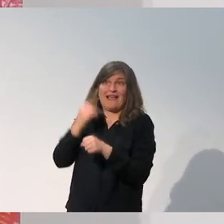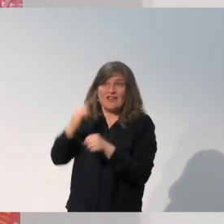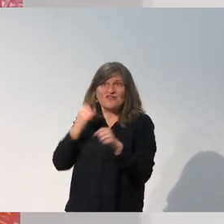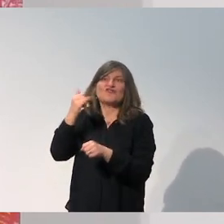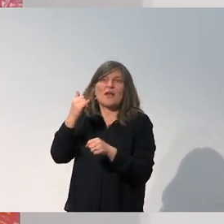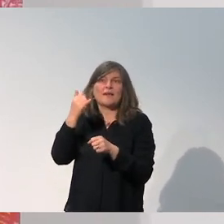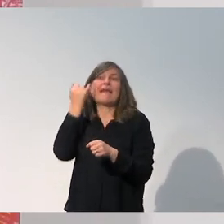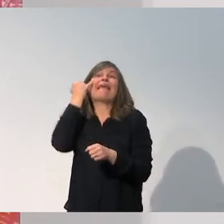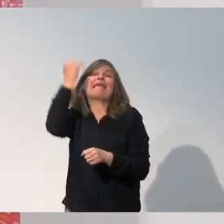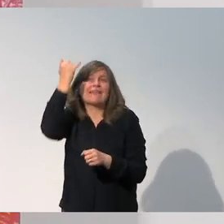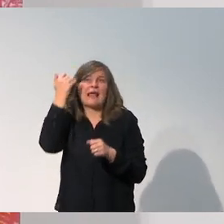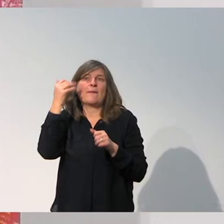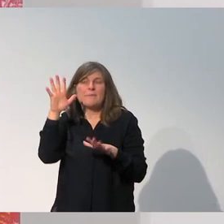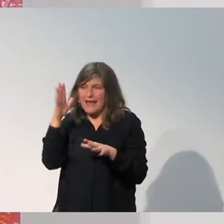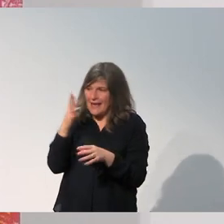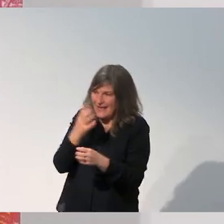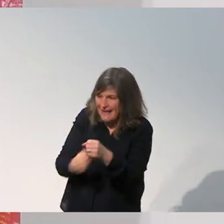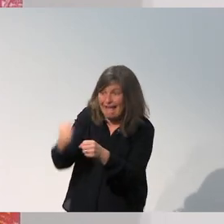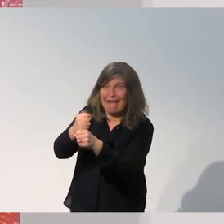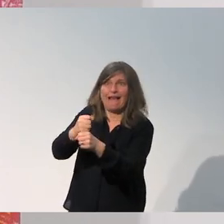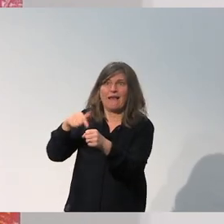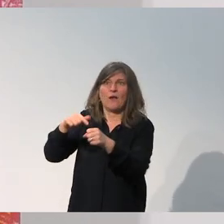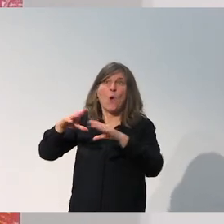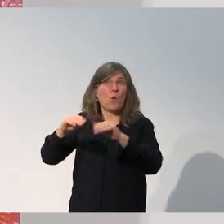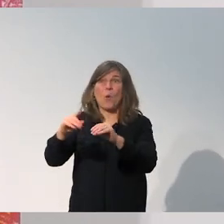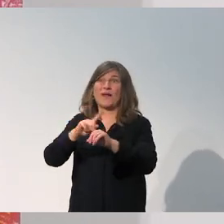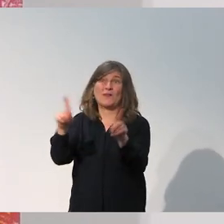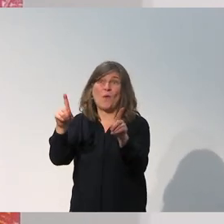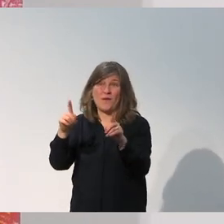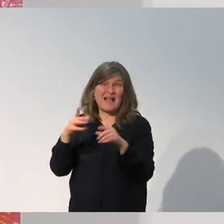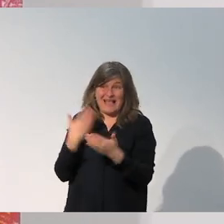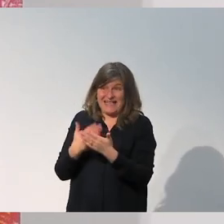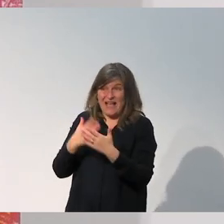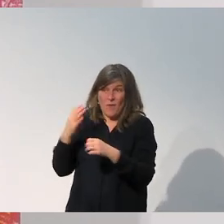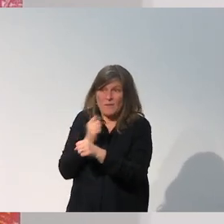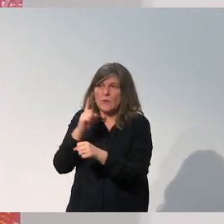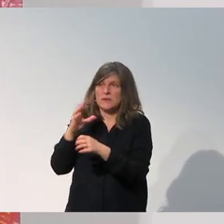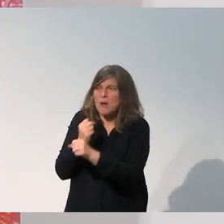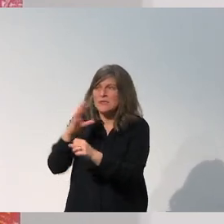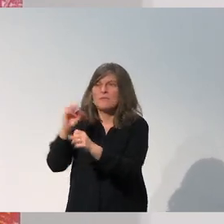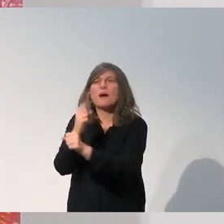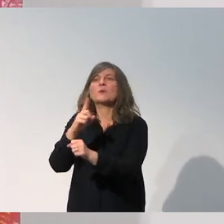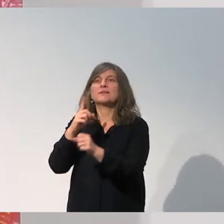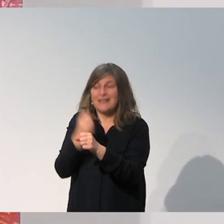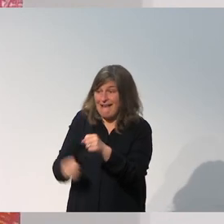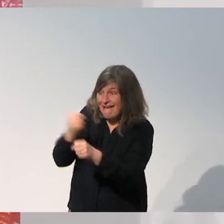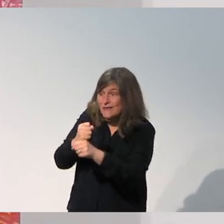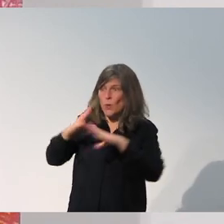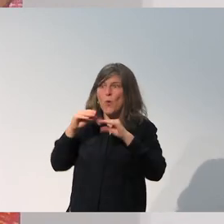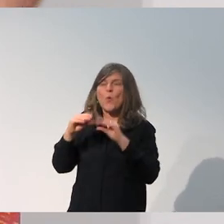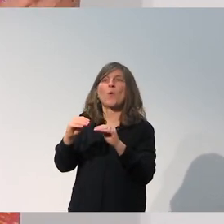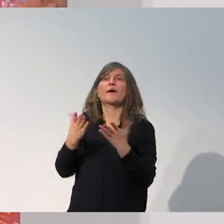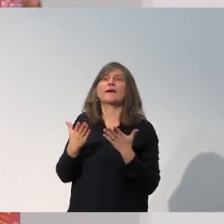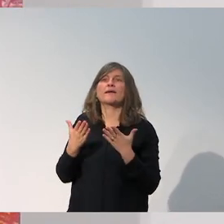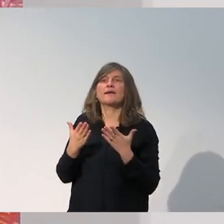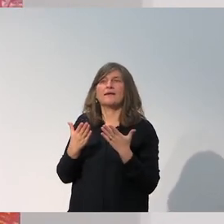ce sont des inventions qui sont comme avortées parce qu'on n'arrive pas. En fait, c'est quelque chose d'assez difficile. Et quand on regarde